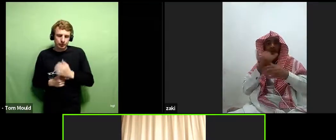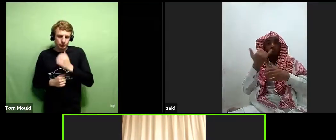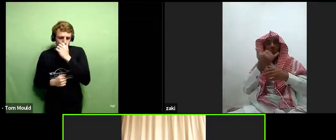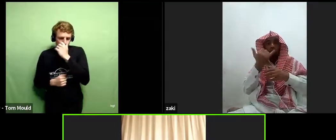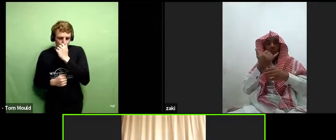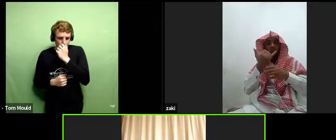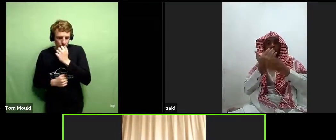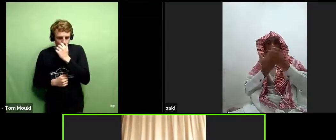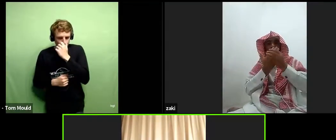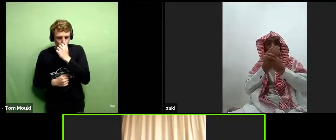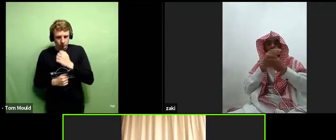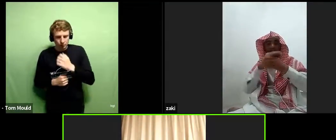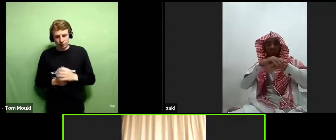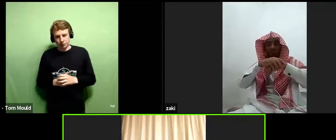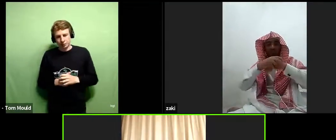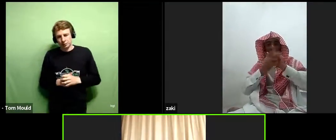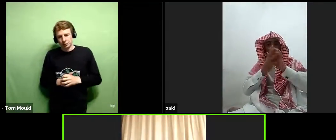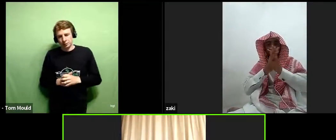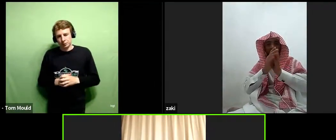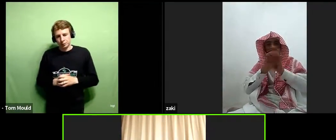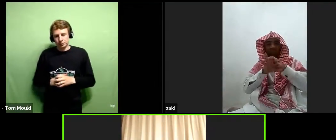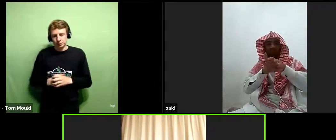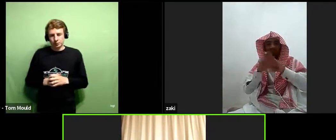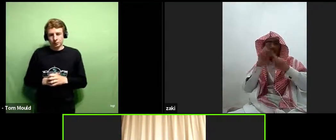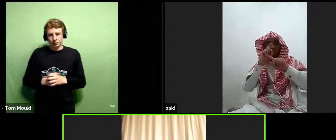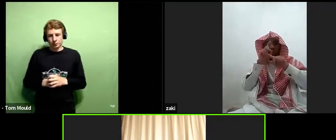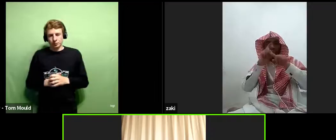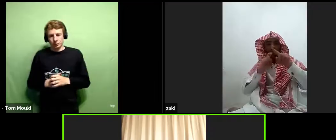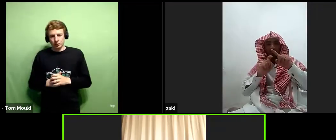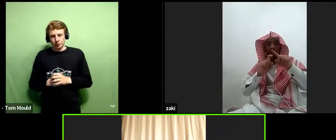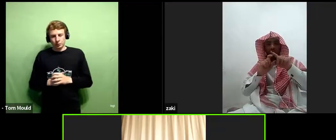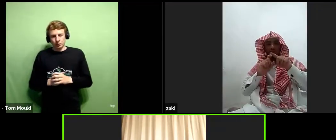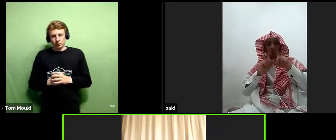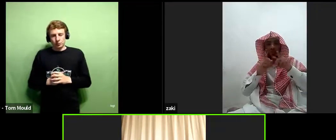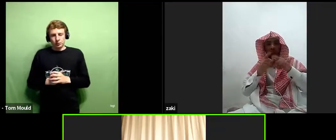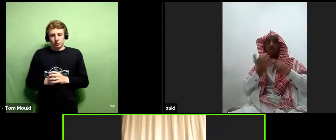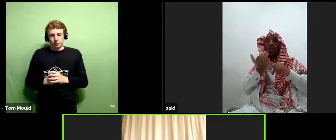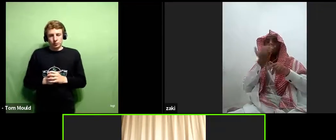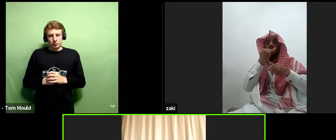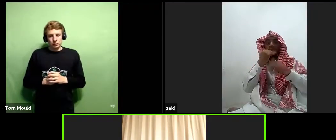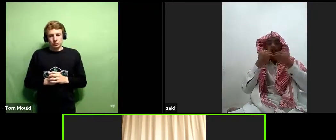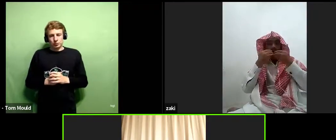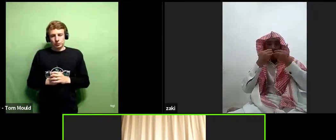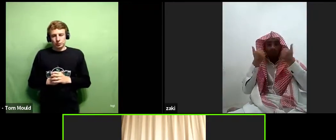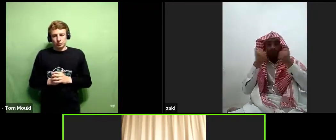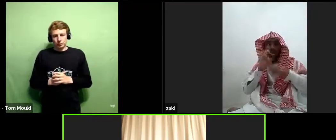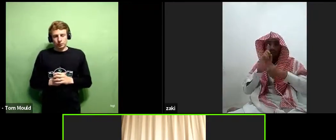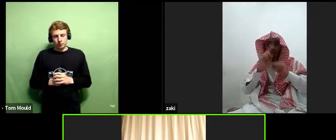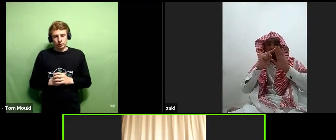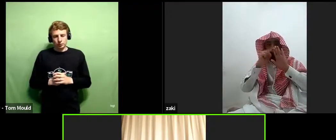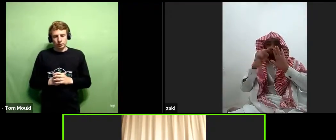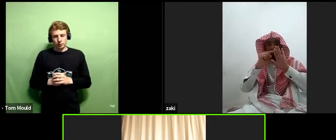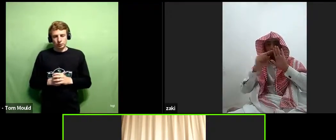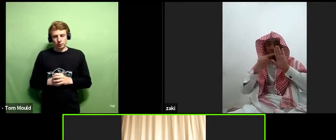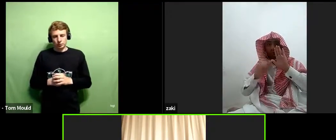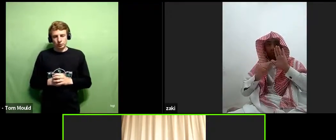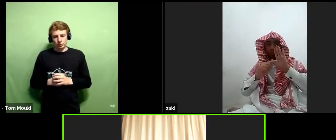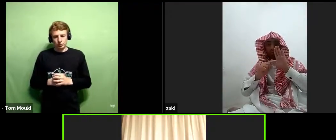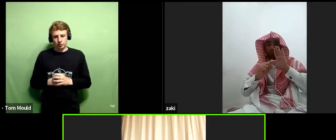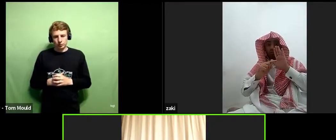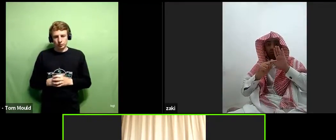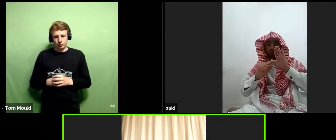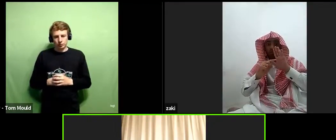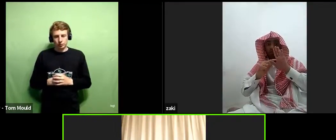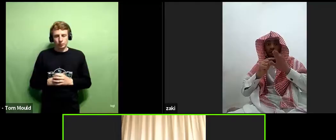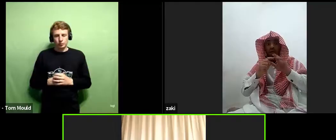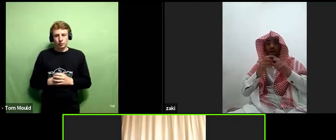فيها أو لأنها ضرورة ولأنها لا تدخل الفم، بس شريطة ألا يتناول الطعام